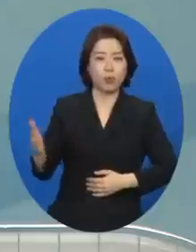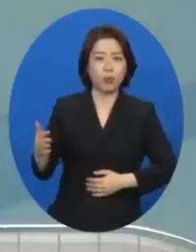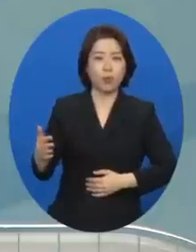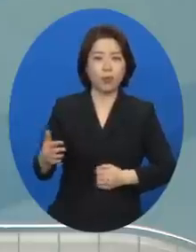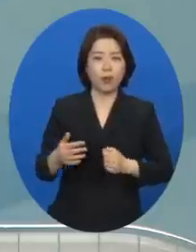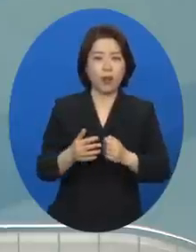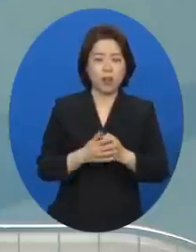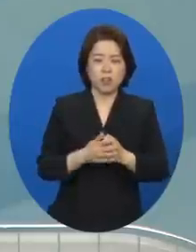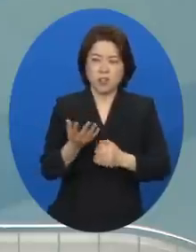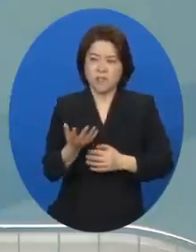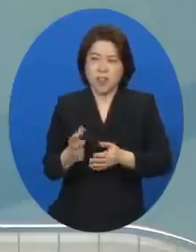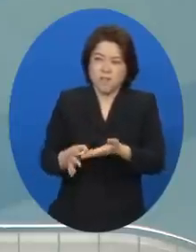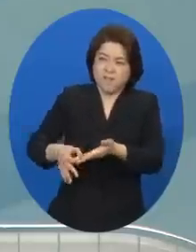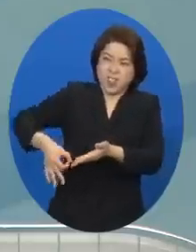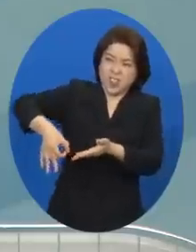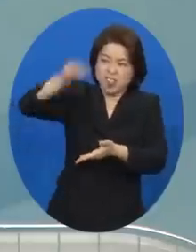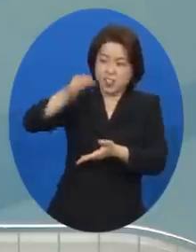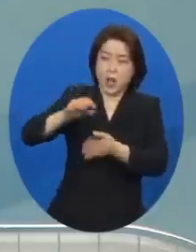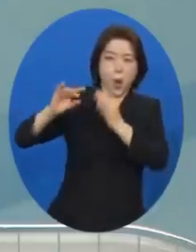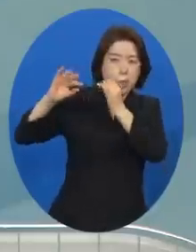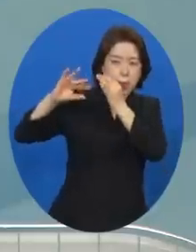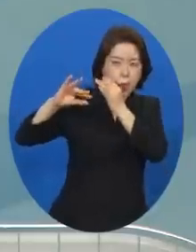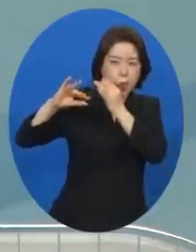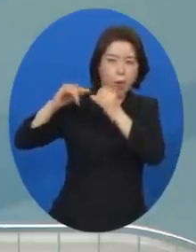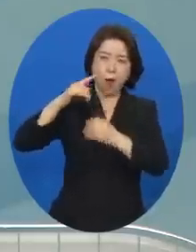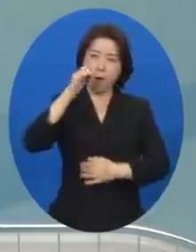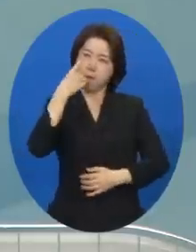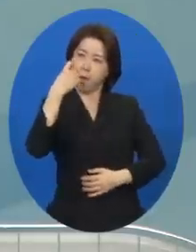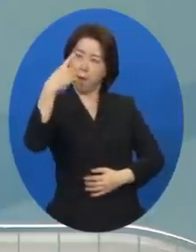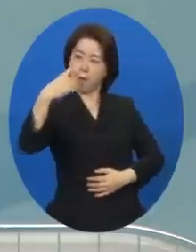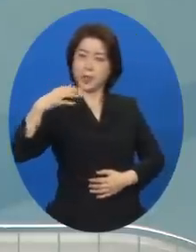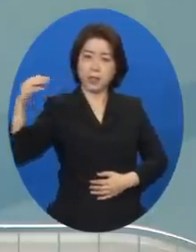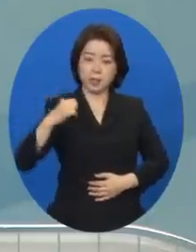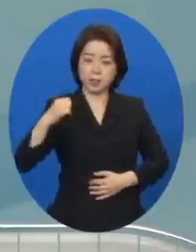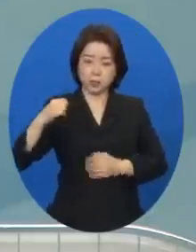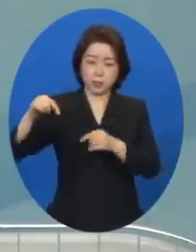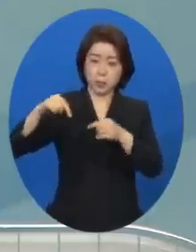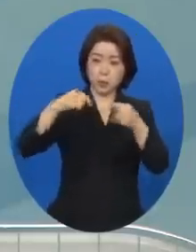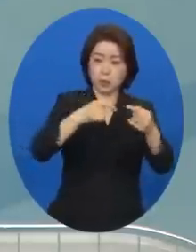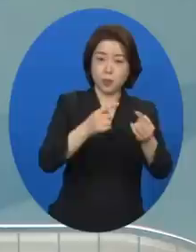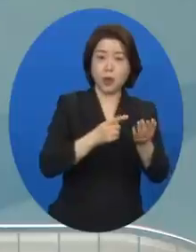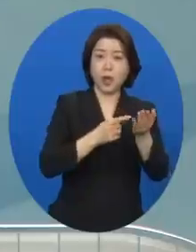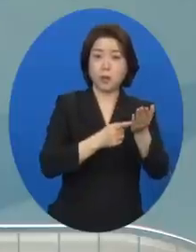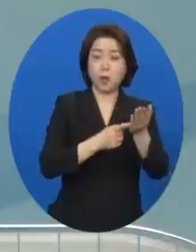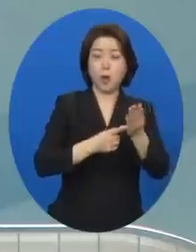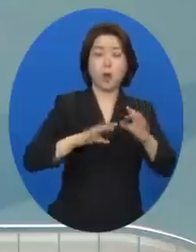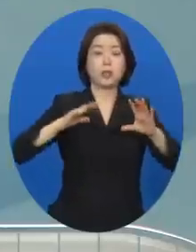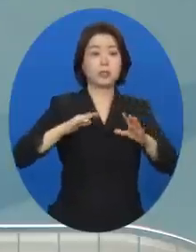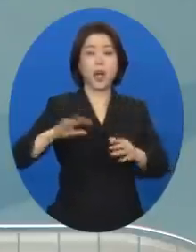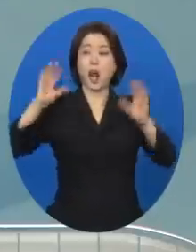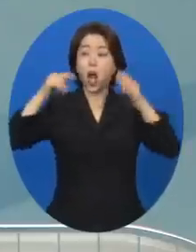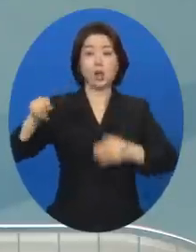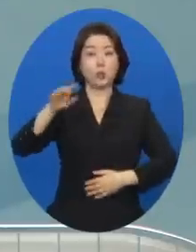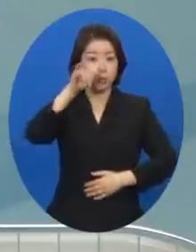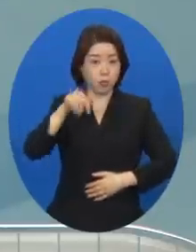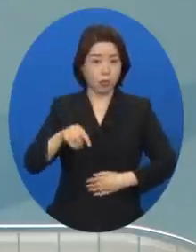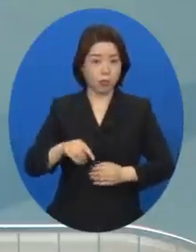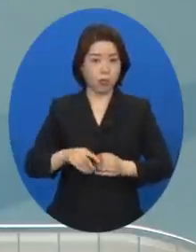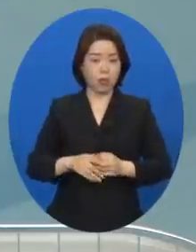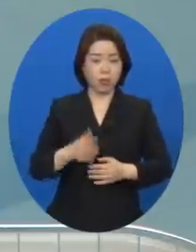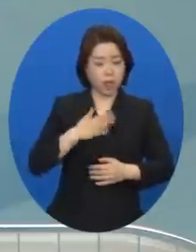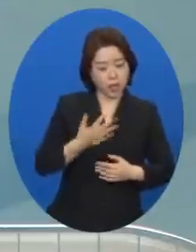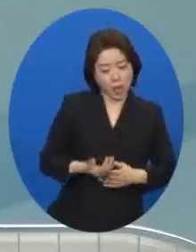수업 원대 분류를 가지고 그 지원자 중에 자랑하는 아이도 있었는데 자기가